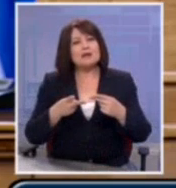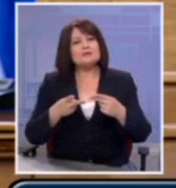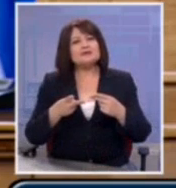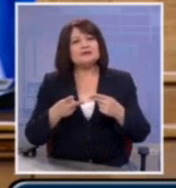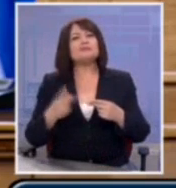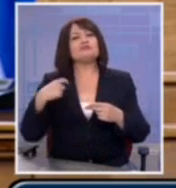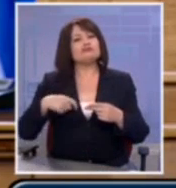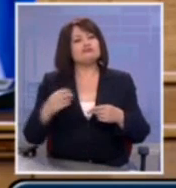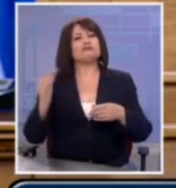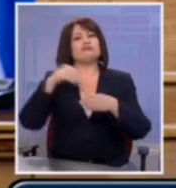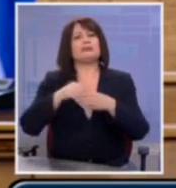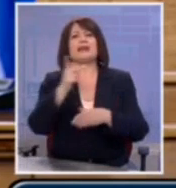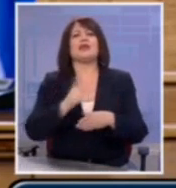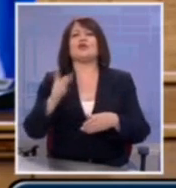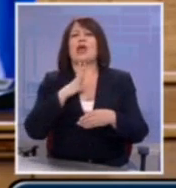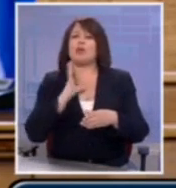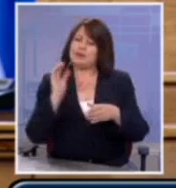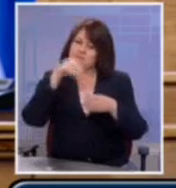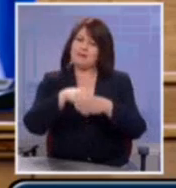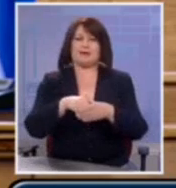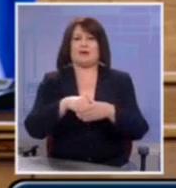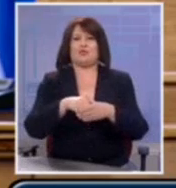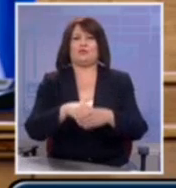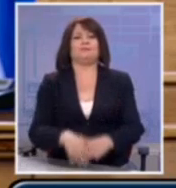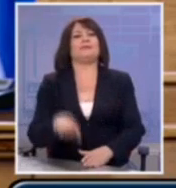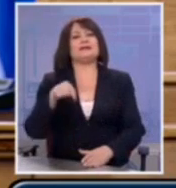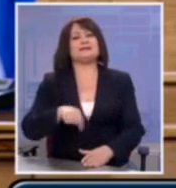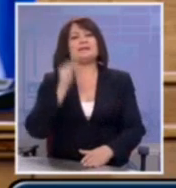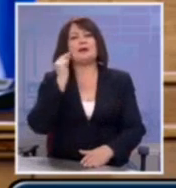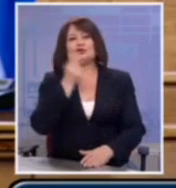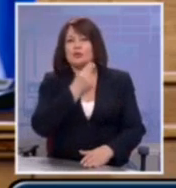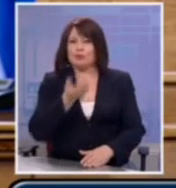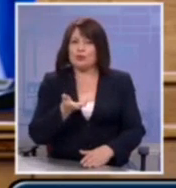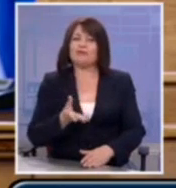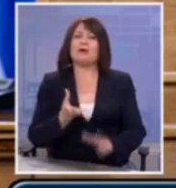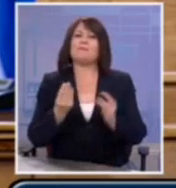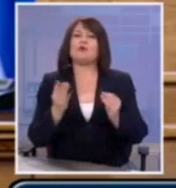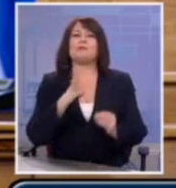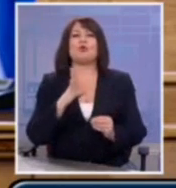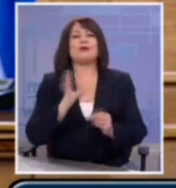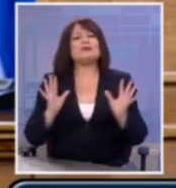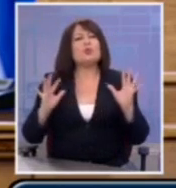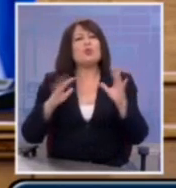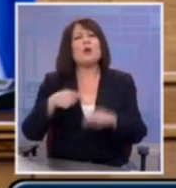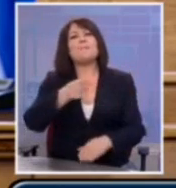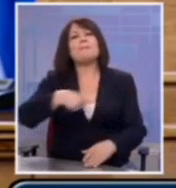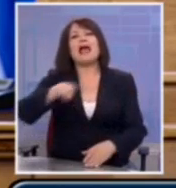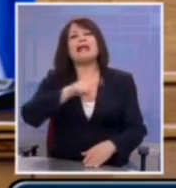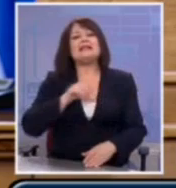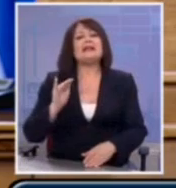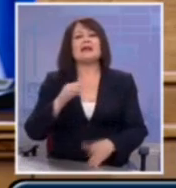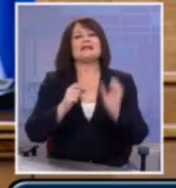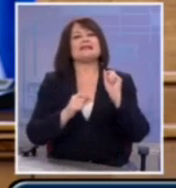ενεργά μέρος τμήματα της κοινωνίας των πολιτών. Σήμερα το απόγευμα, πολίτες θα κατακλείσουν τις πλατείες με το